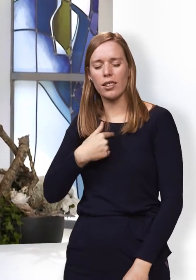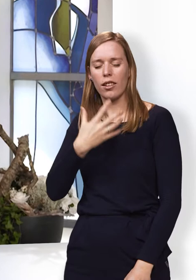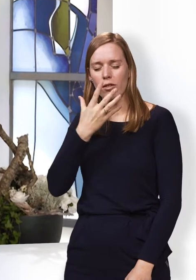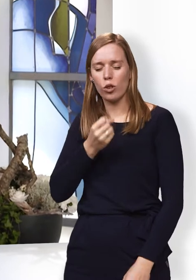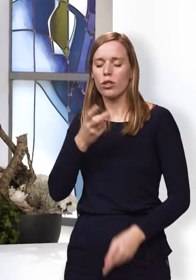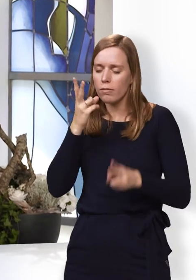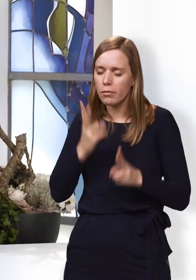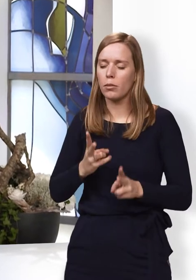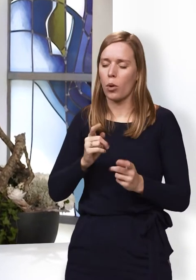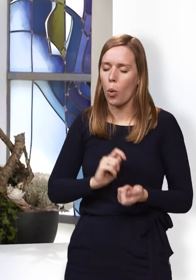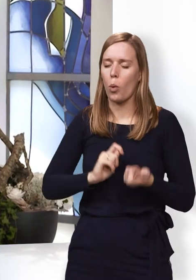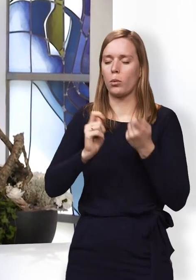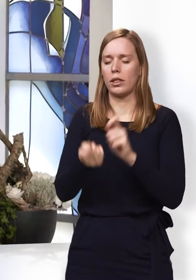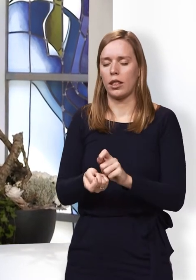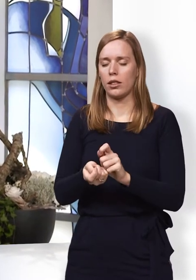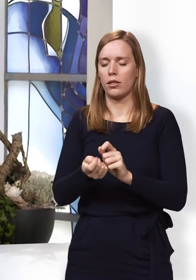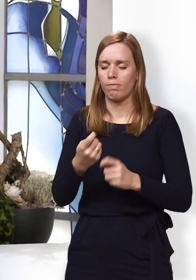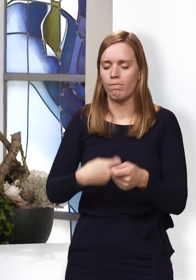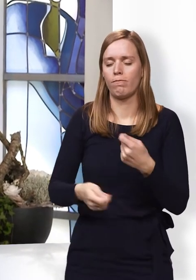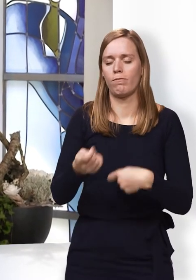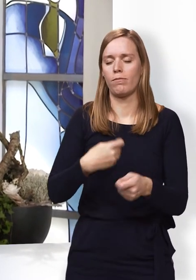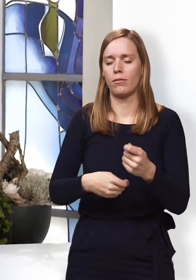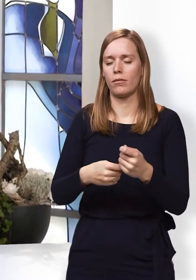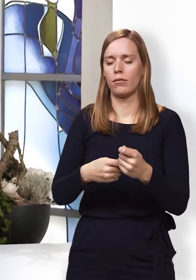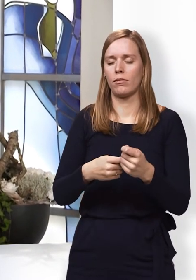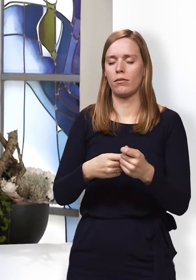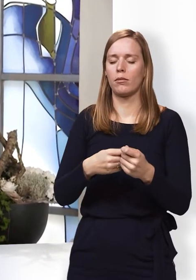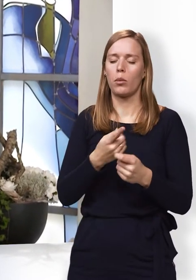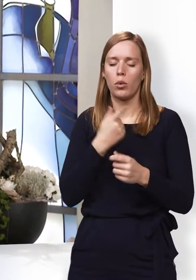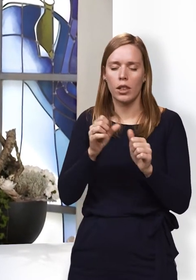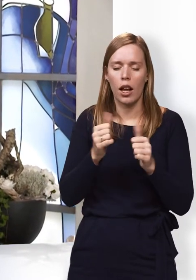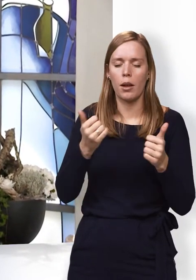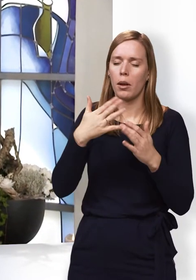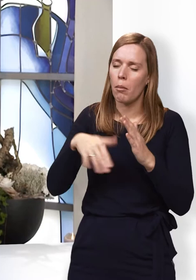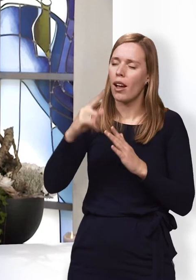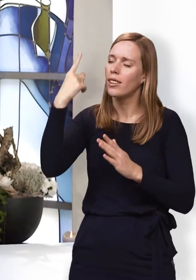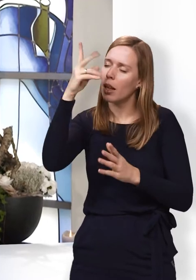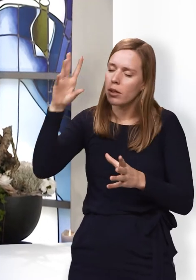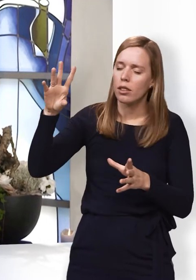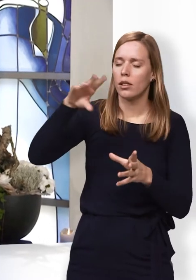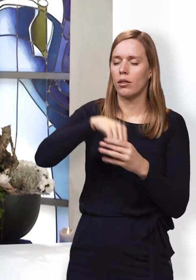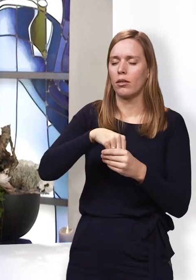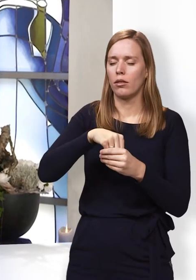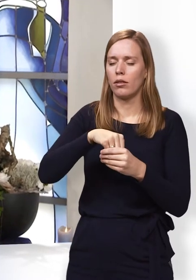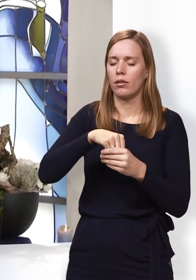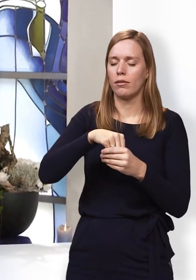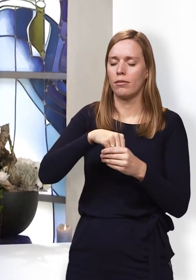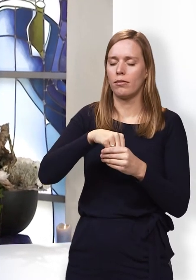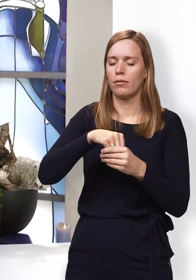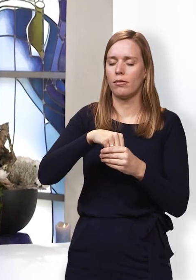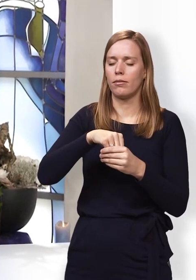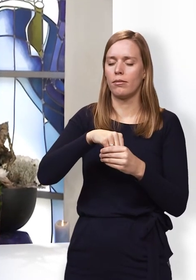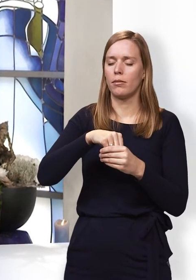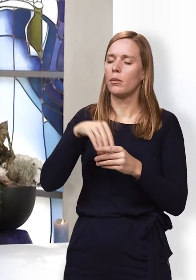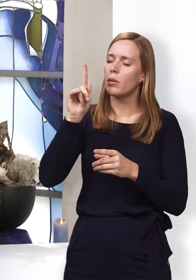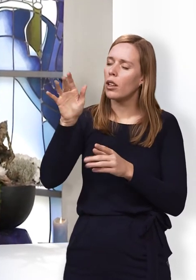wollen, dich mehr in unser Leben einzubeziehen und mehr bestimmen zu lassen von